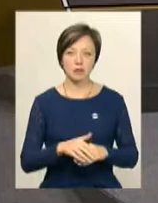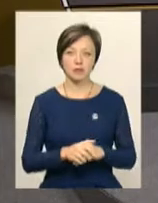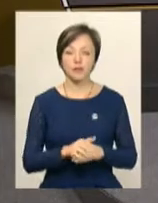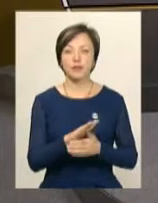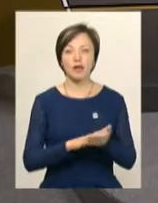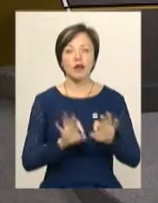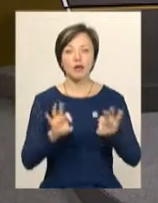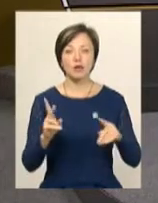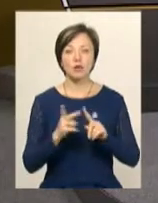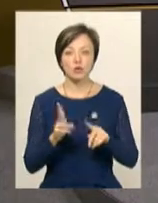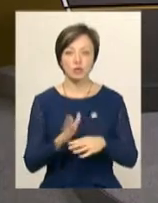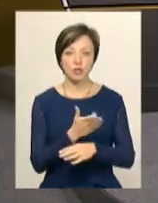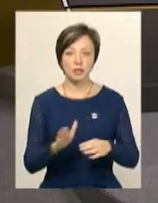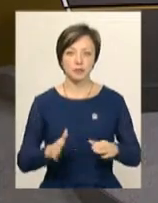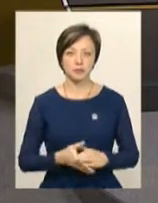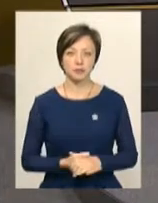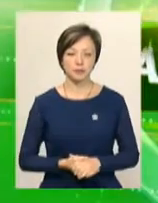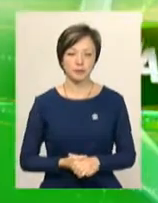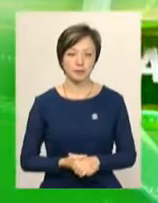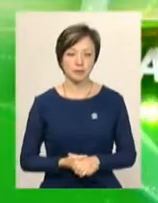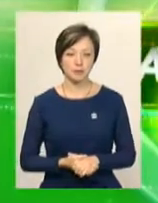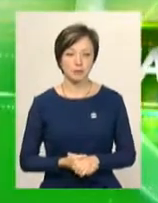Далі анонс другої частини.